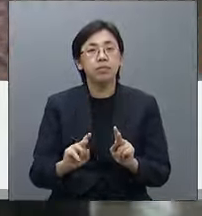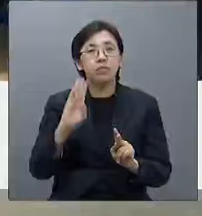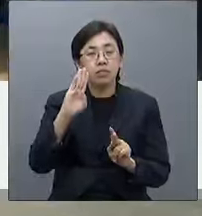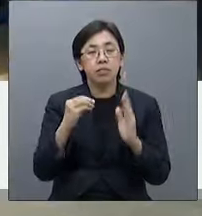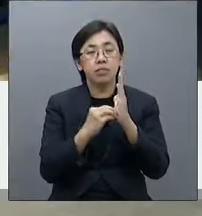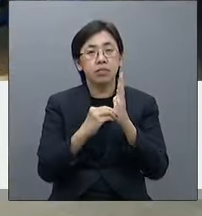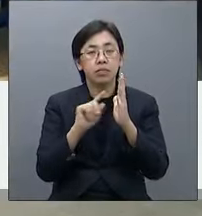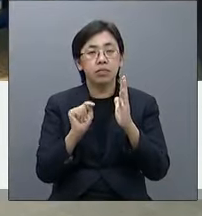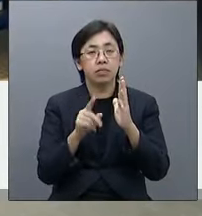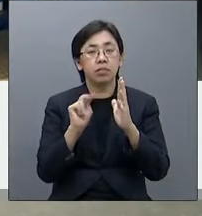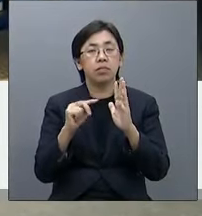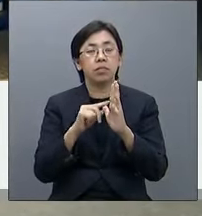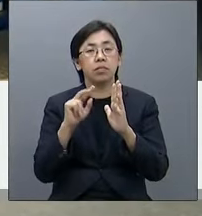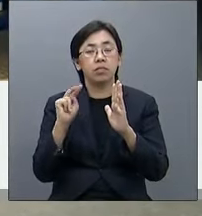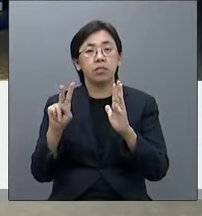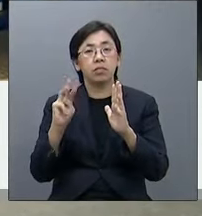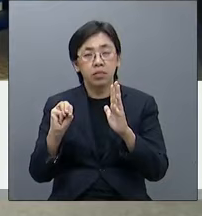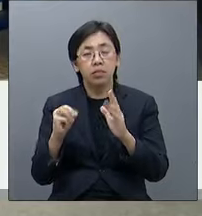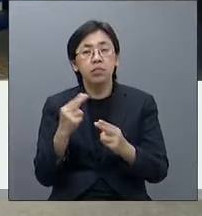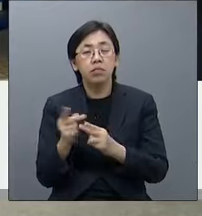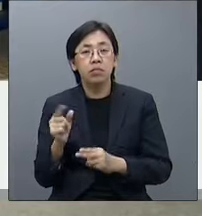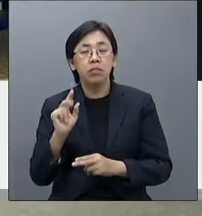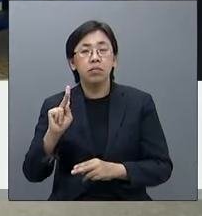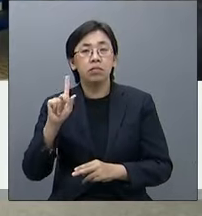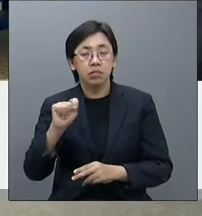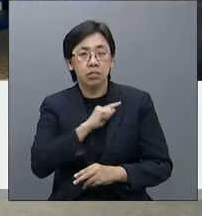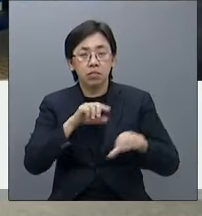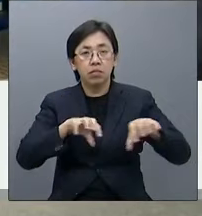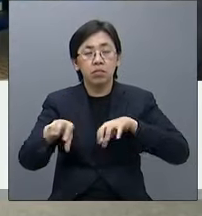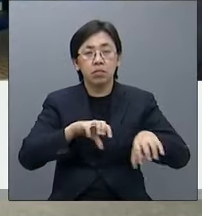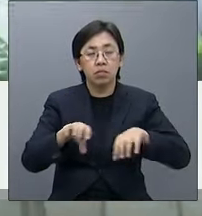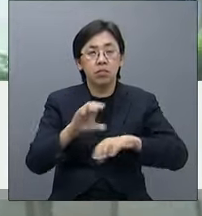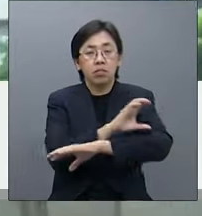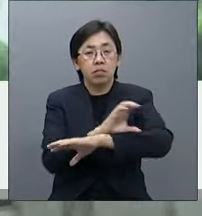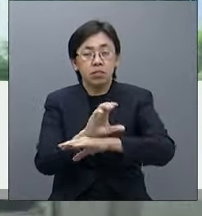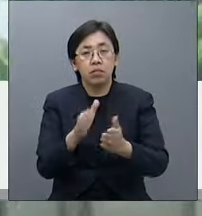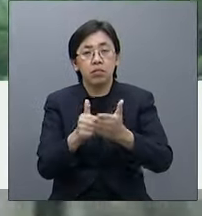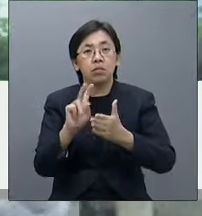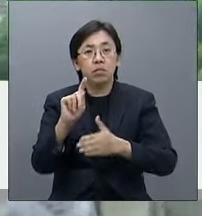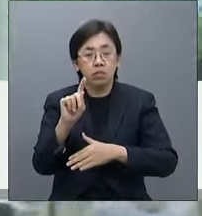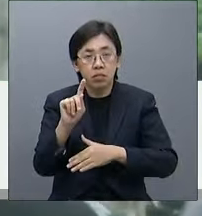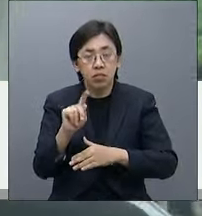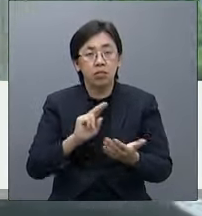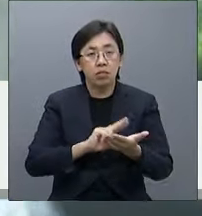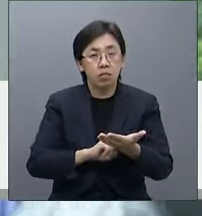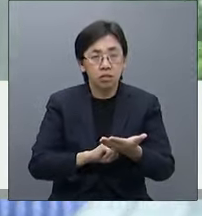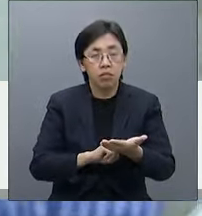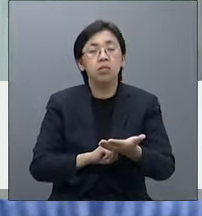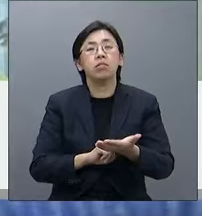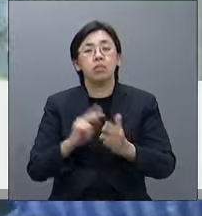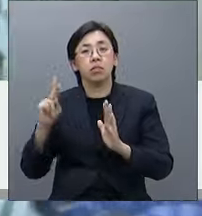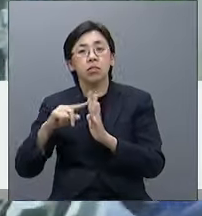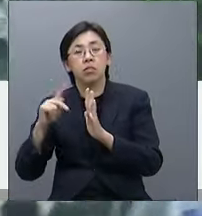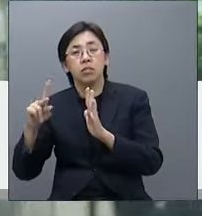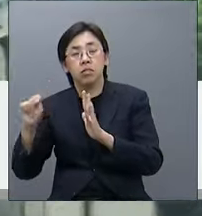มหรือว่าเคทีที่เป็นบริษัทลูกของกทม.ที่ดูแลบริหารจัดการโครงการรถไฟฟ้าสายสีเขียวช่วงหมอชิตสะพานใหม่คูคต